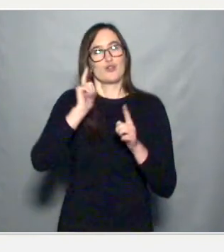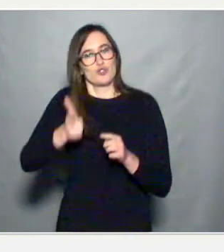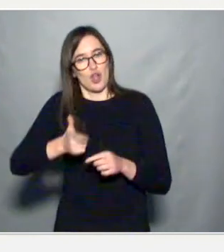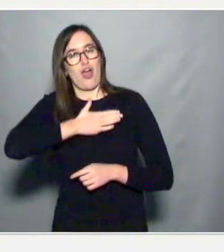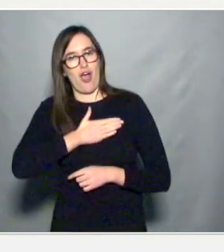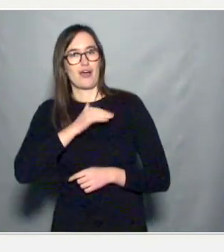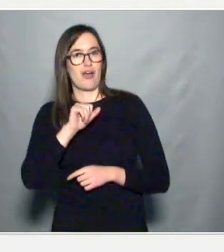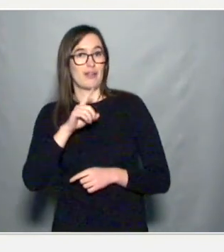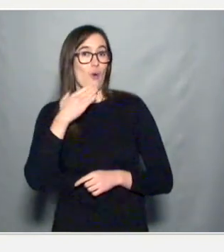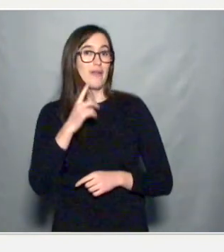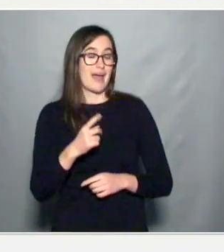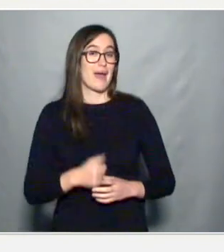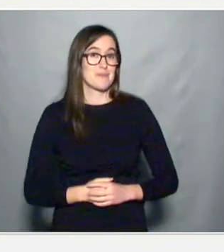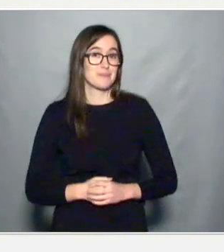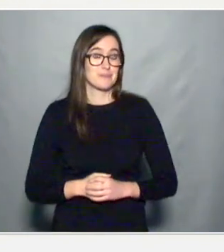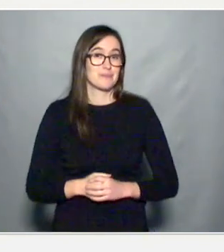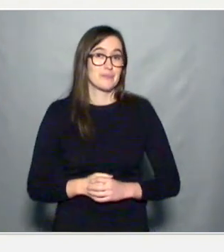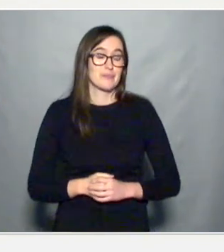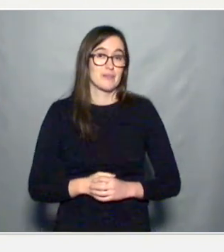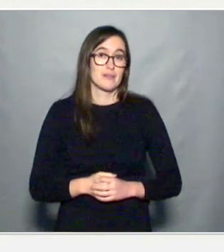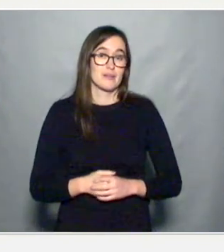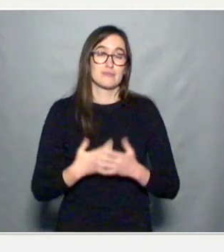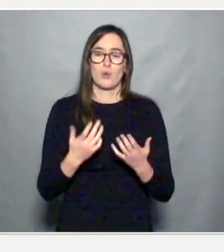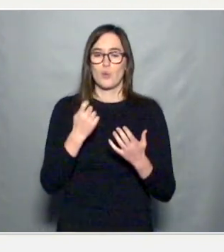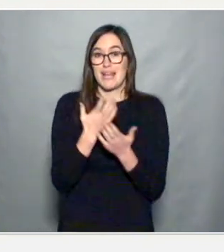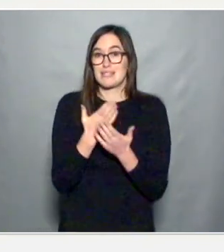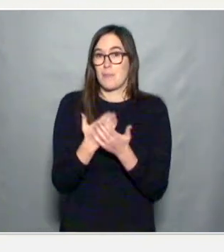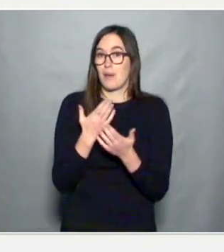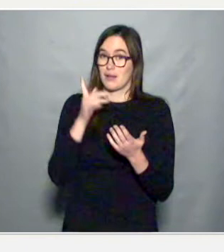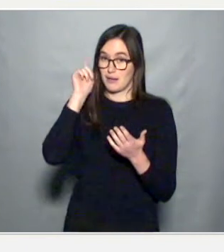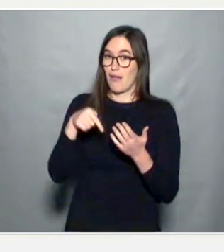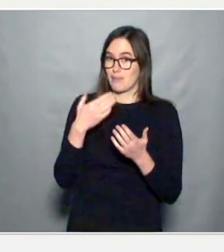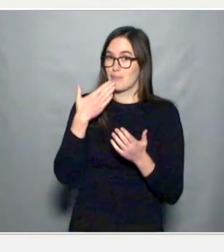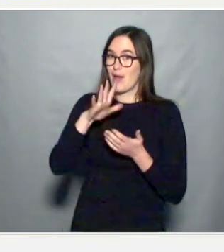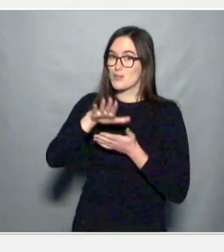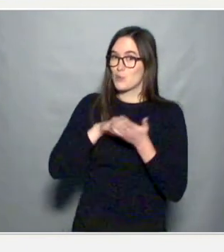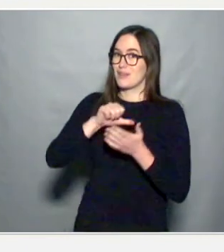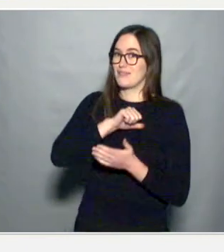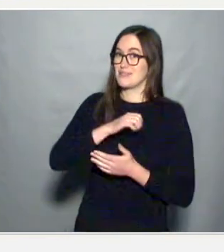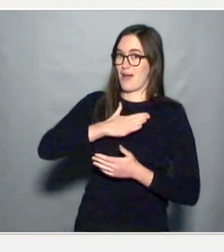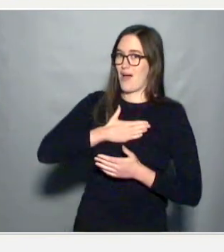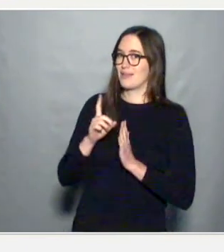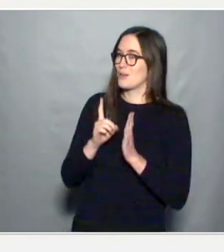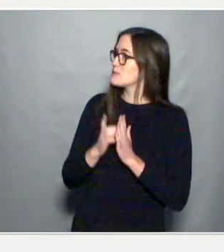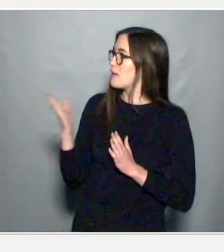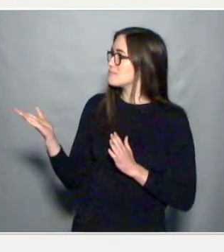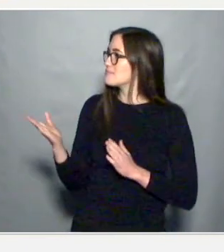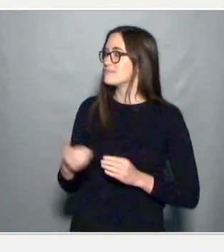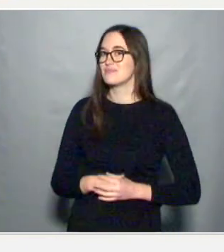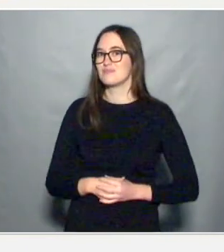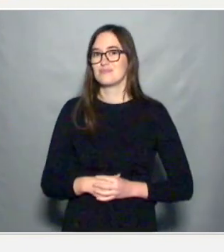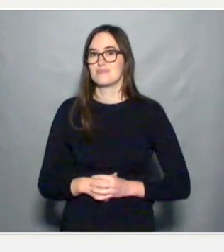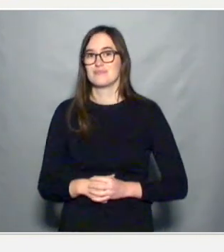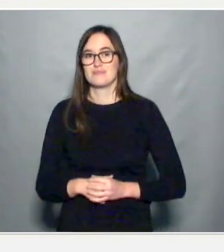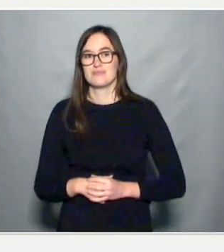har ADHD. Och här är några exempel på hur bra det kan bli när man har ADHD.